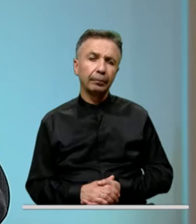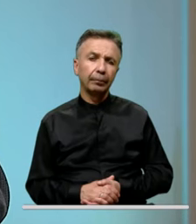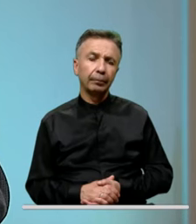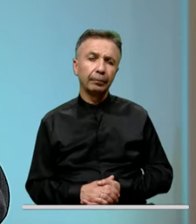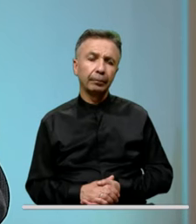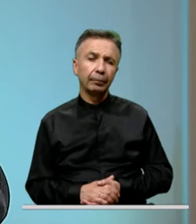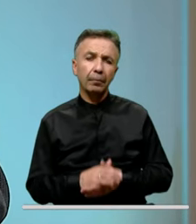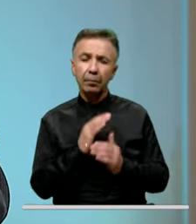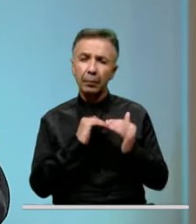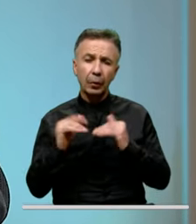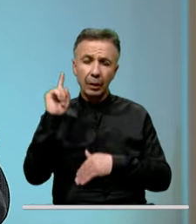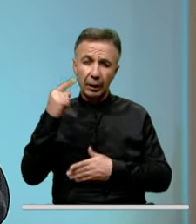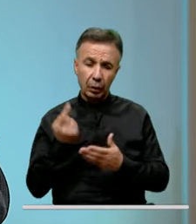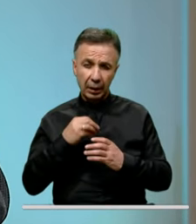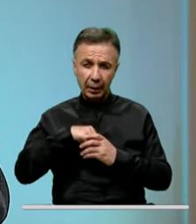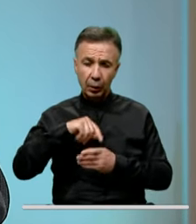لَعَلَّ